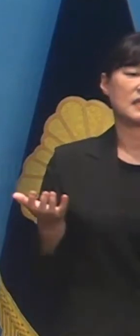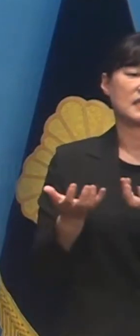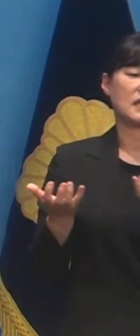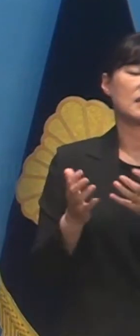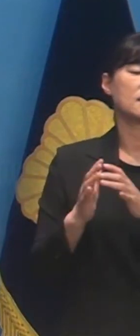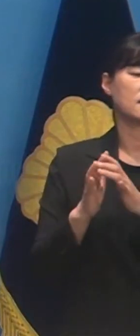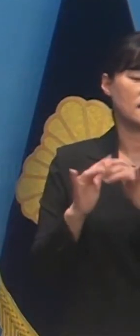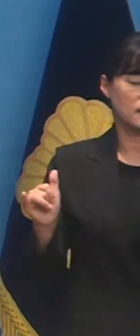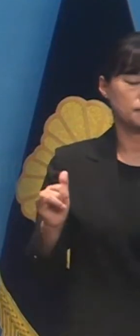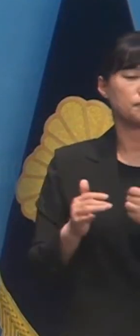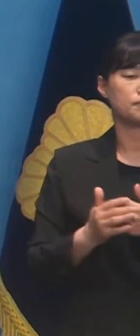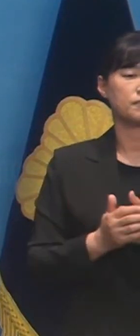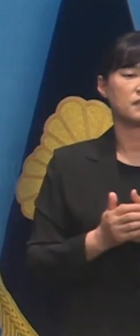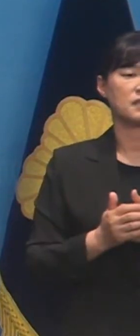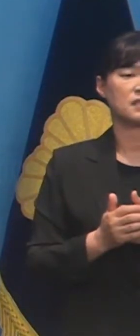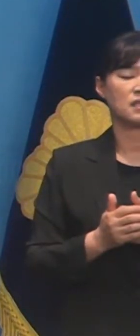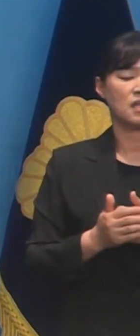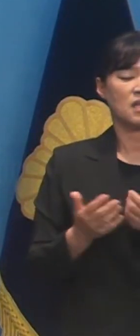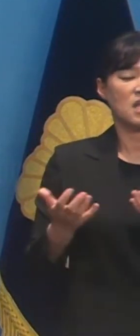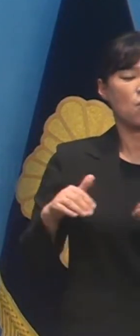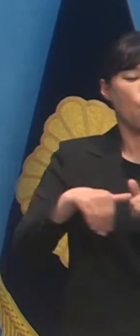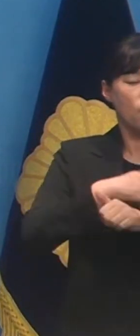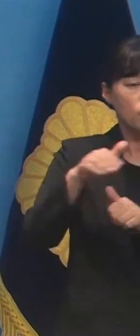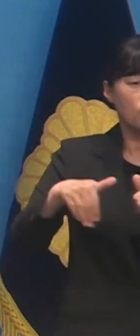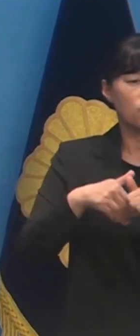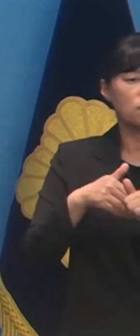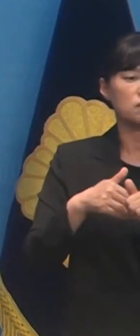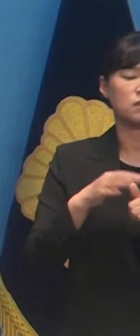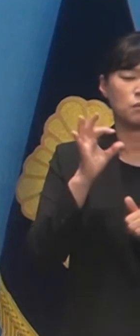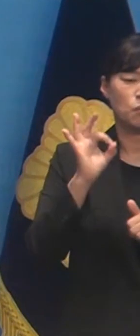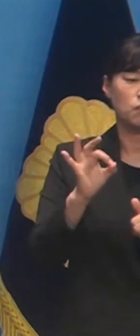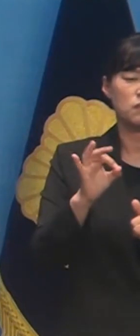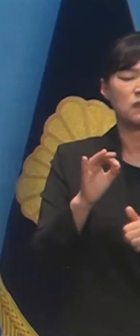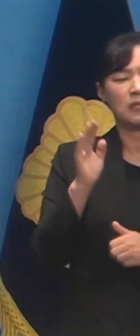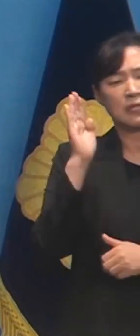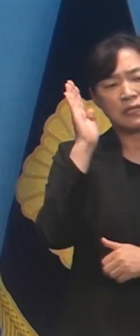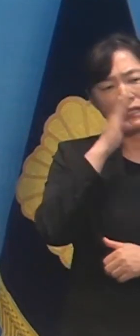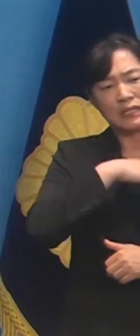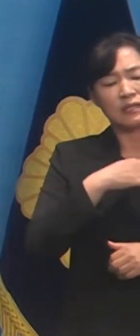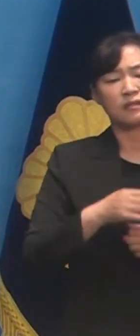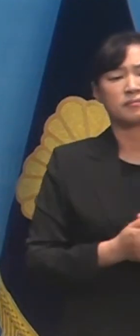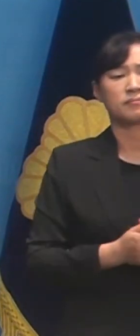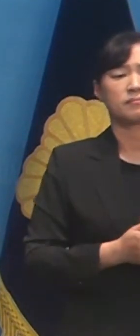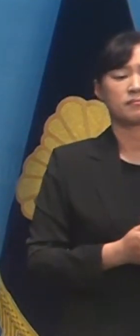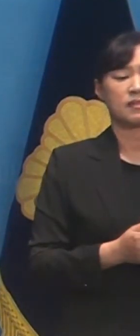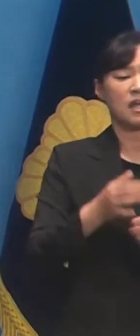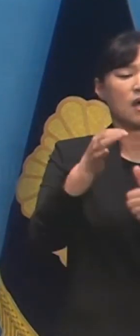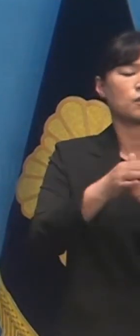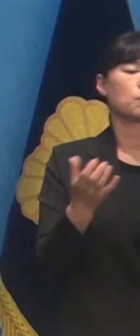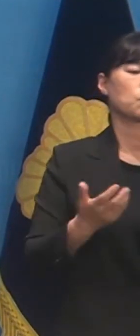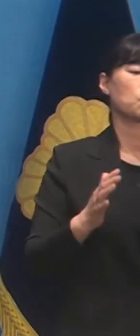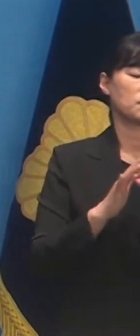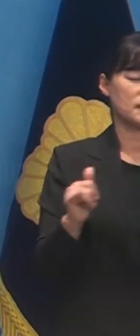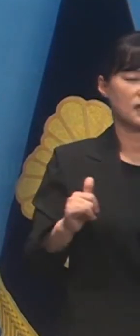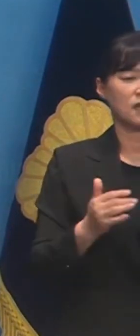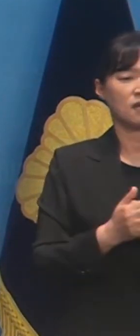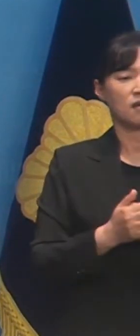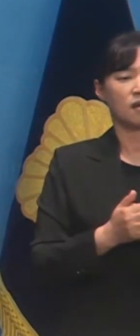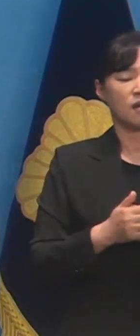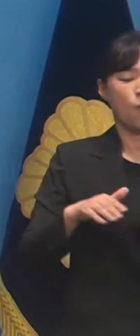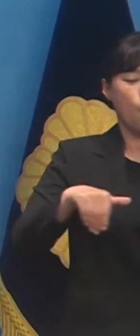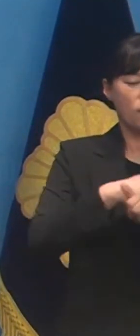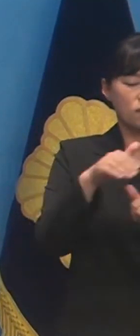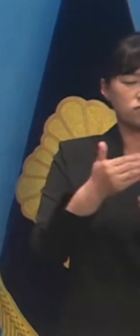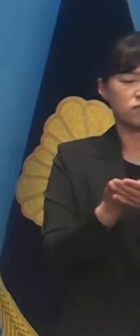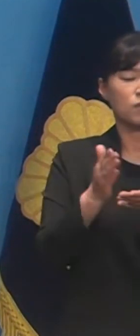있는 숙련 노동자들의 근무 환경과 처우는 여전히 열악합니다. 하청 노동자들의 처우와 근무 환경이